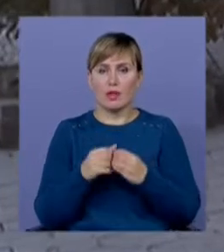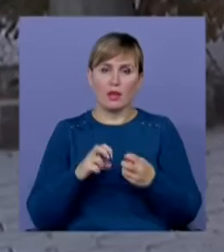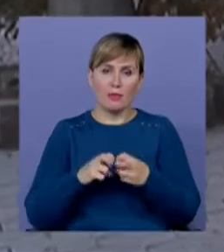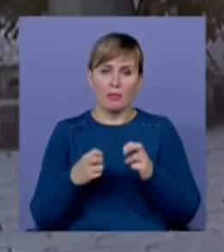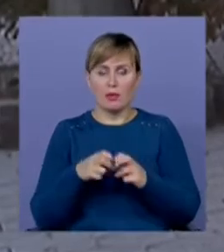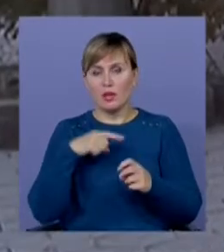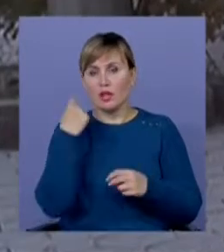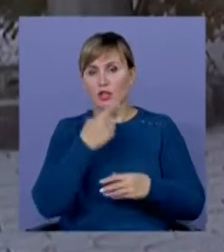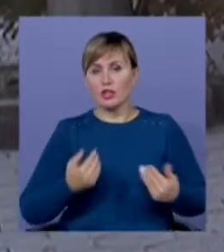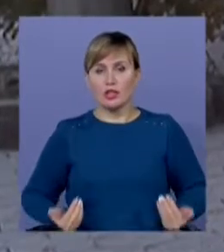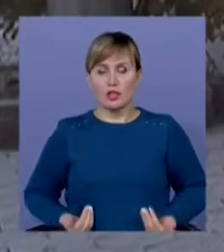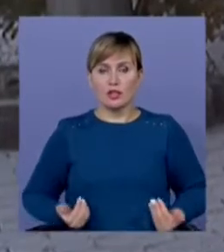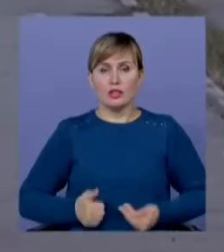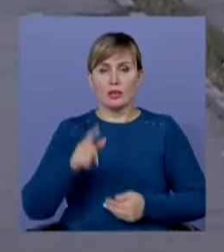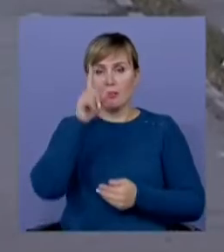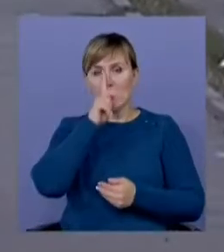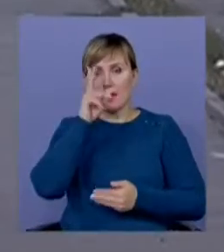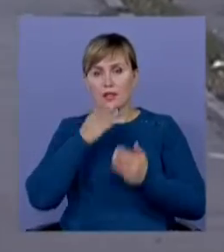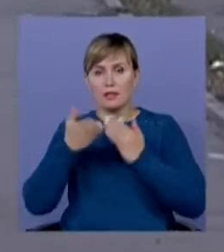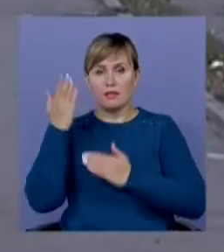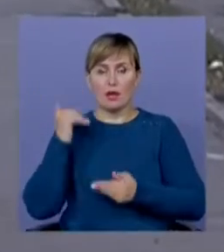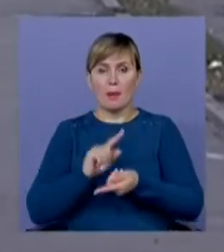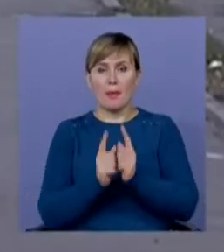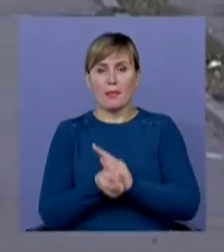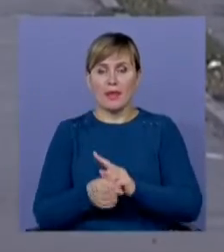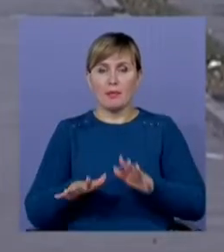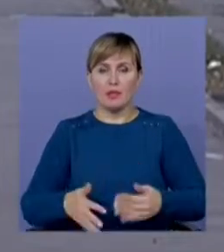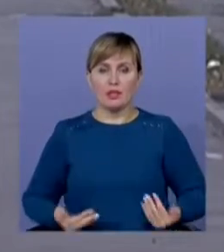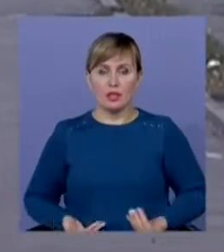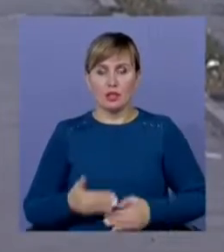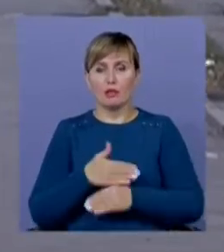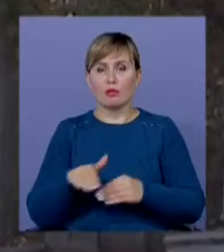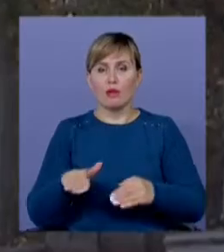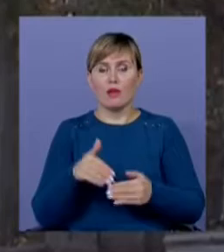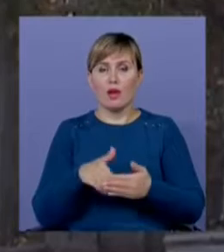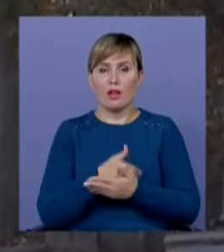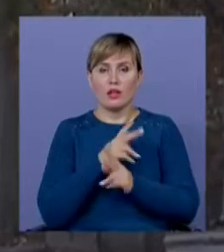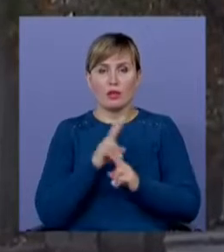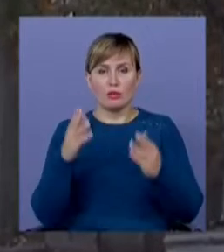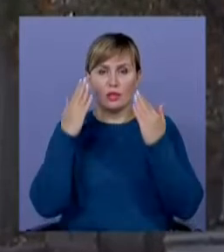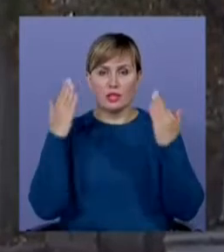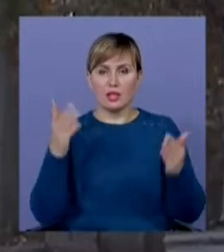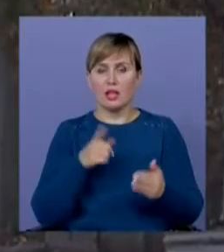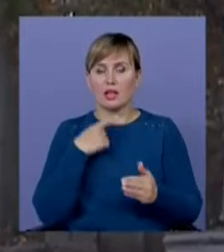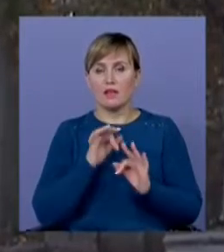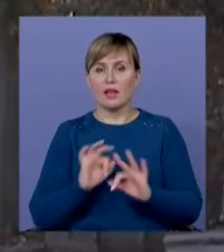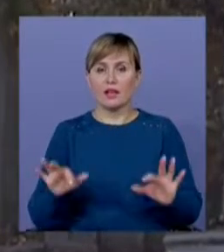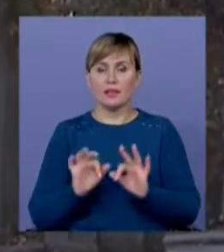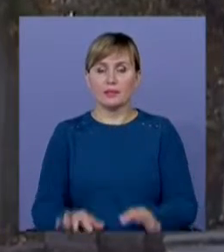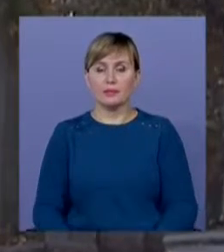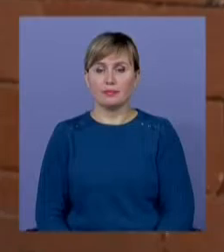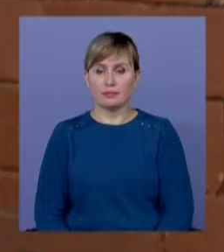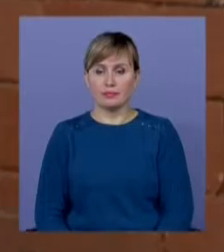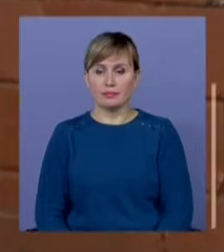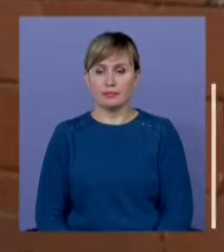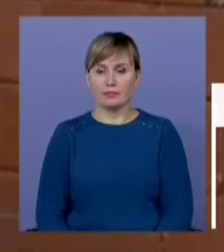личной жизни. Несколько месяцев назад она поменяла место жительства. Новый адрес Акнур не знал никто, рассказывают коллеги. Не зажался